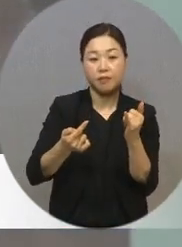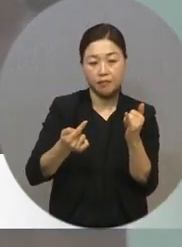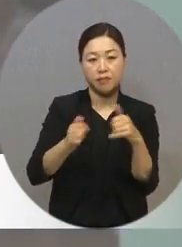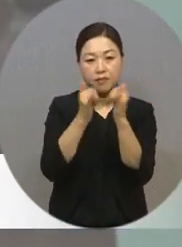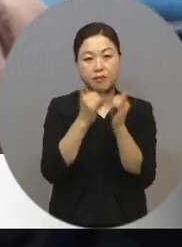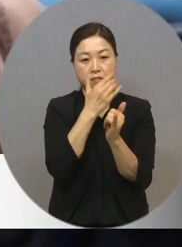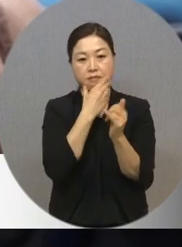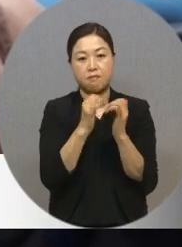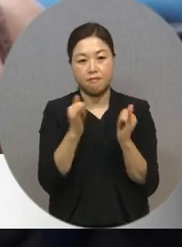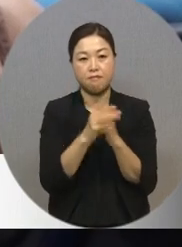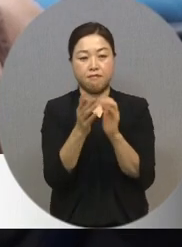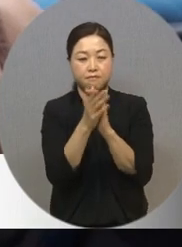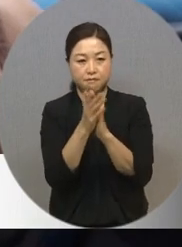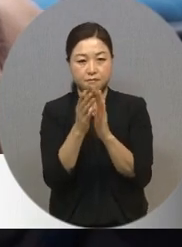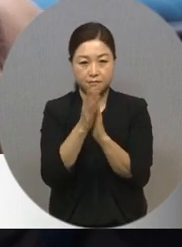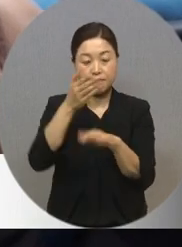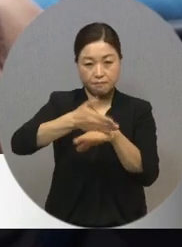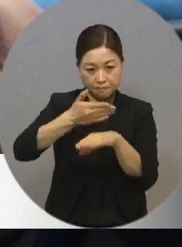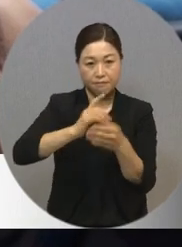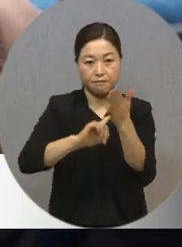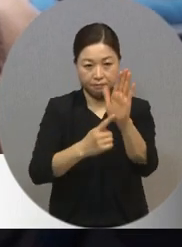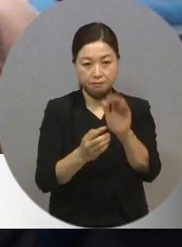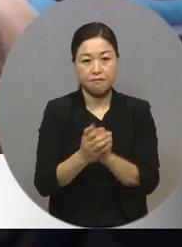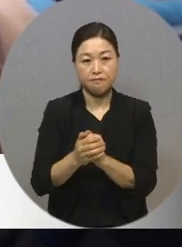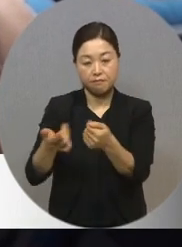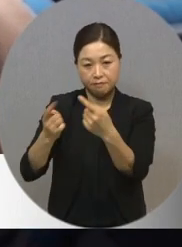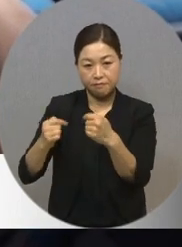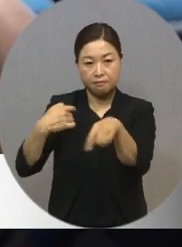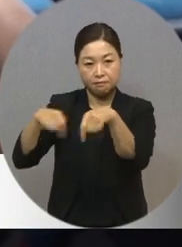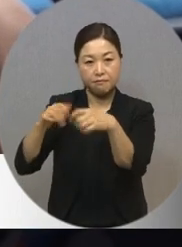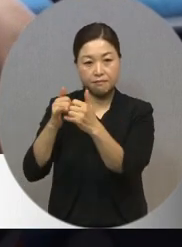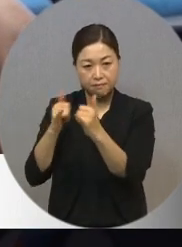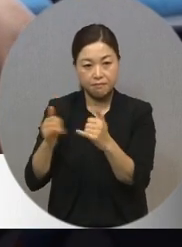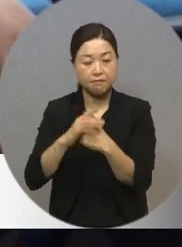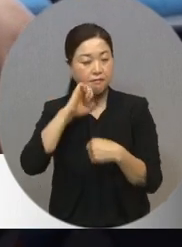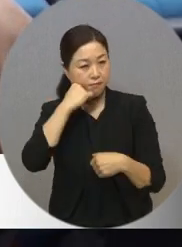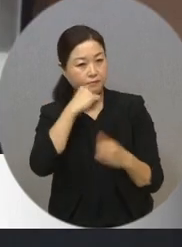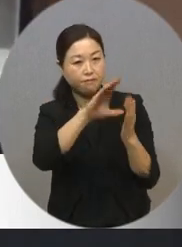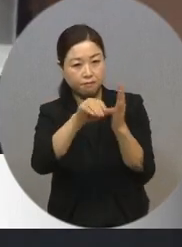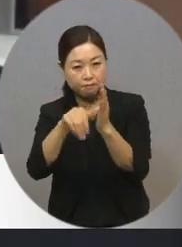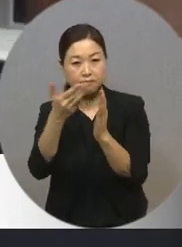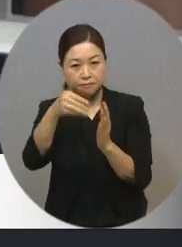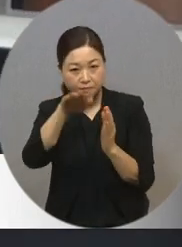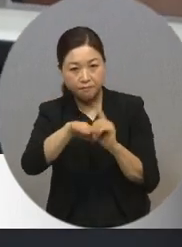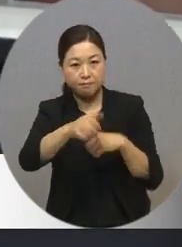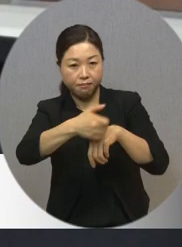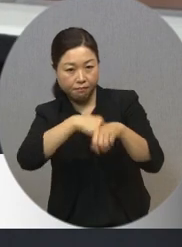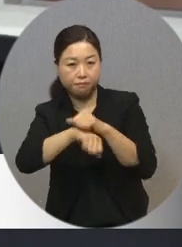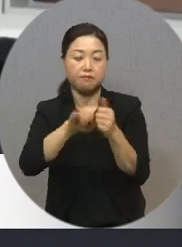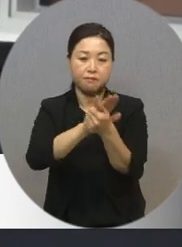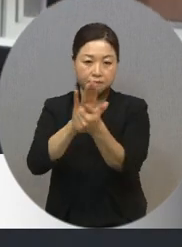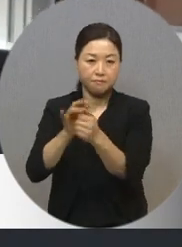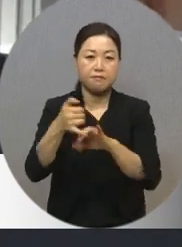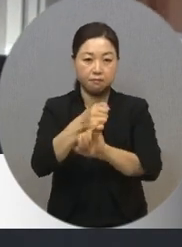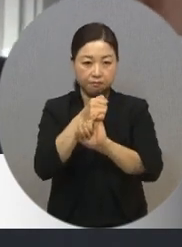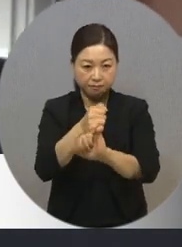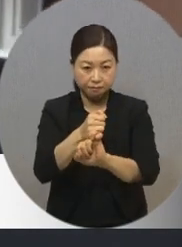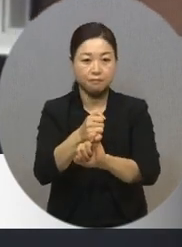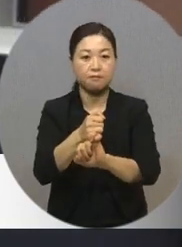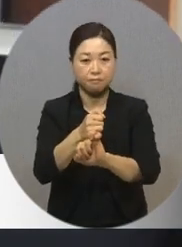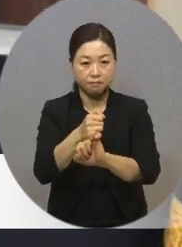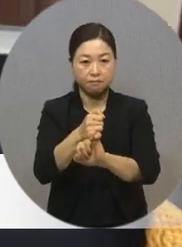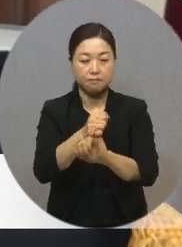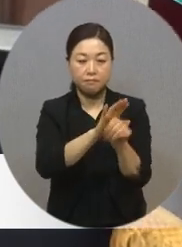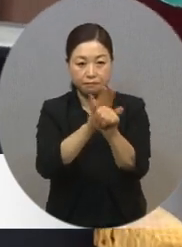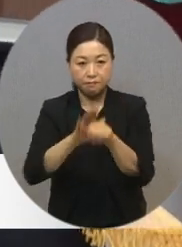박수와 호응으로 감사를 참여한 정치인들은 어려운 시기임에도 적극 지원하겠다는 약속으로